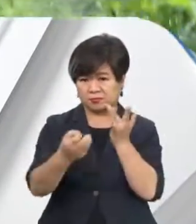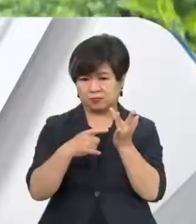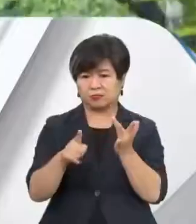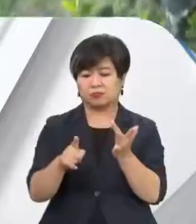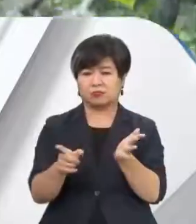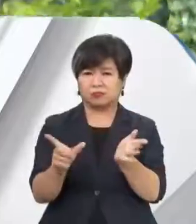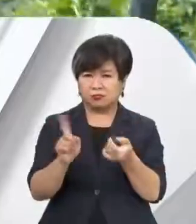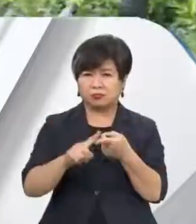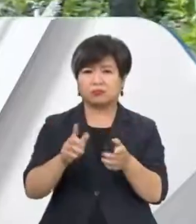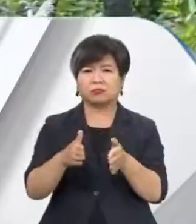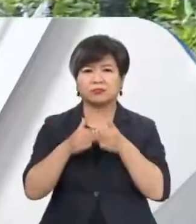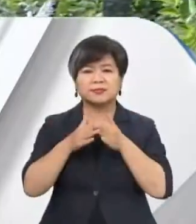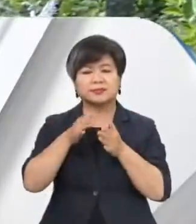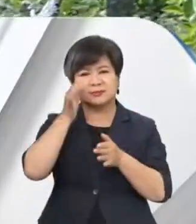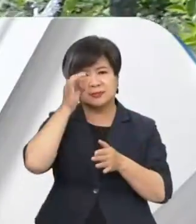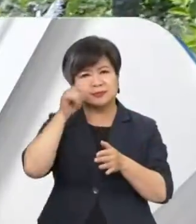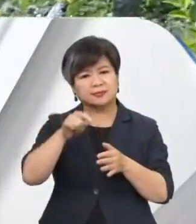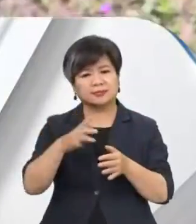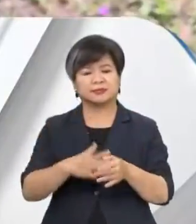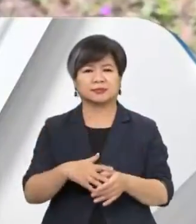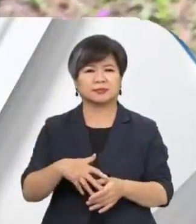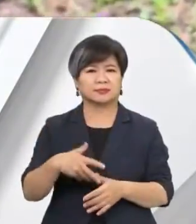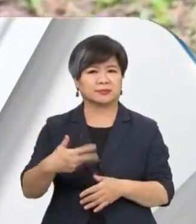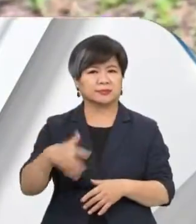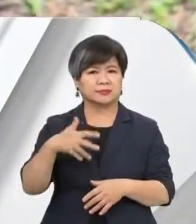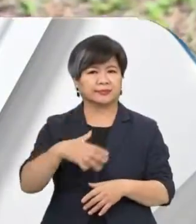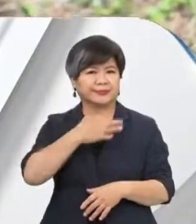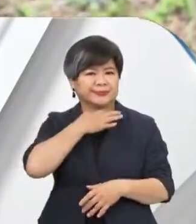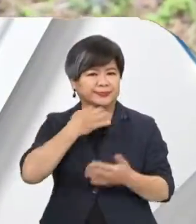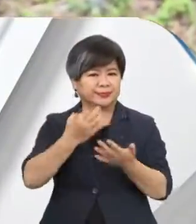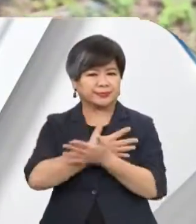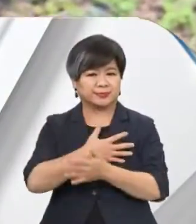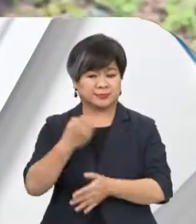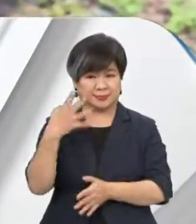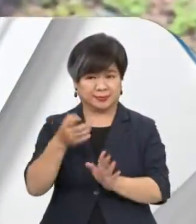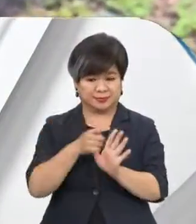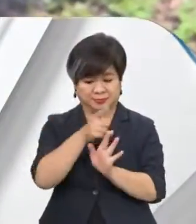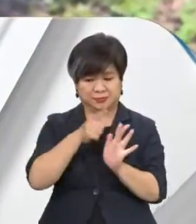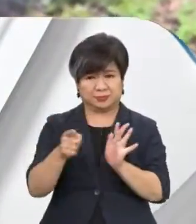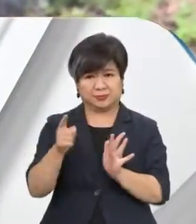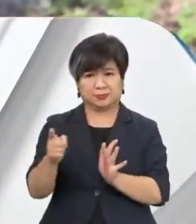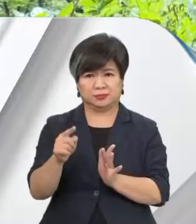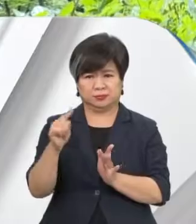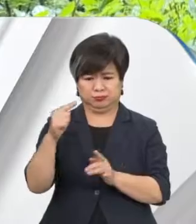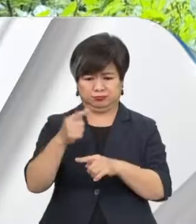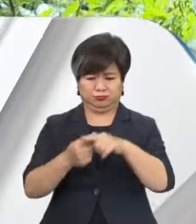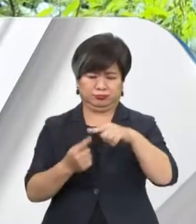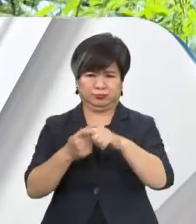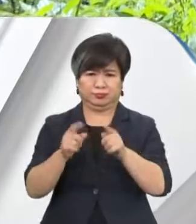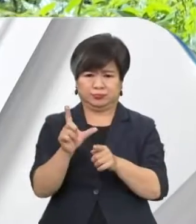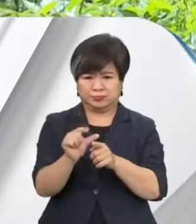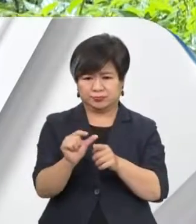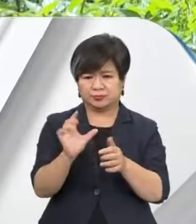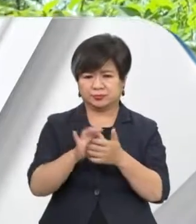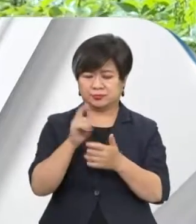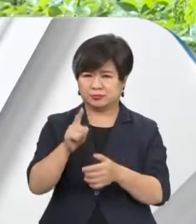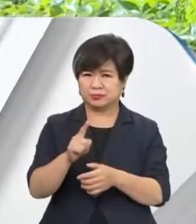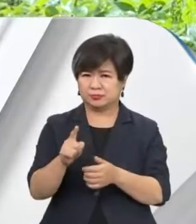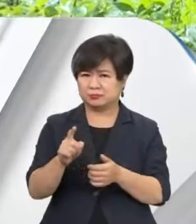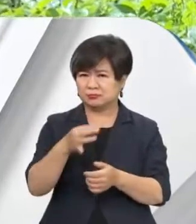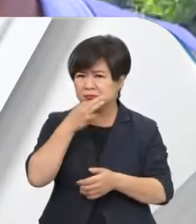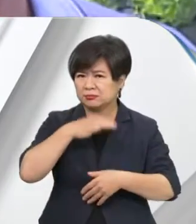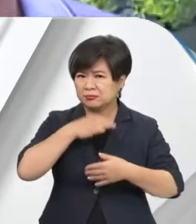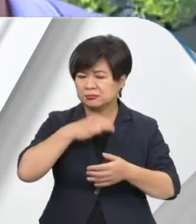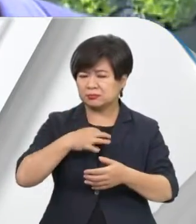节。不过农民观察，受到欠水的影响，今年盛开的苏花，相比往年短了一半，受大致淋雨影响收